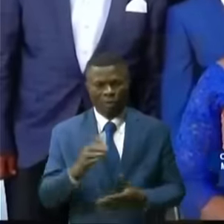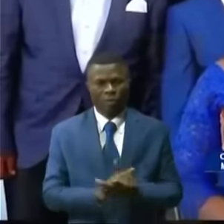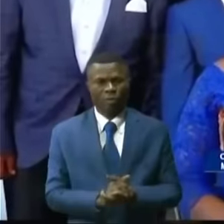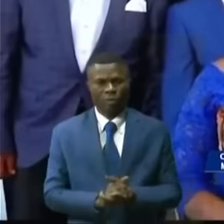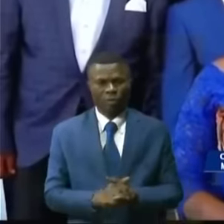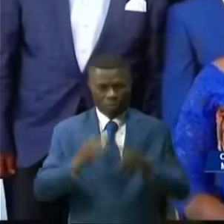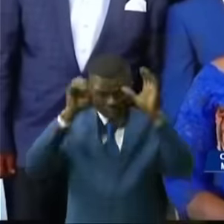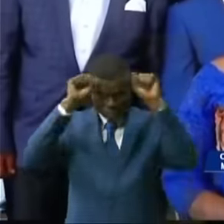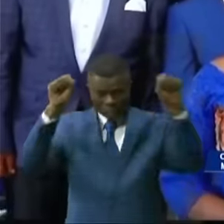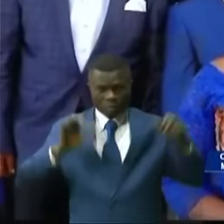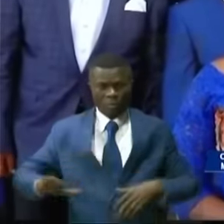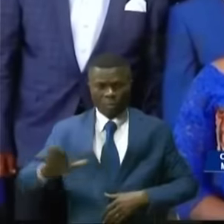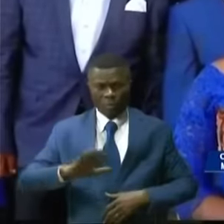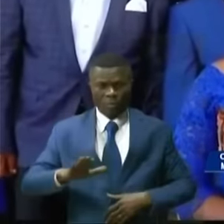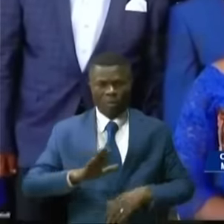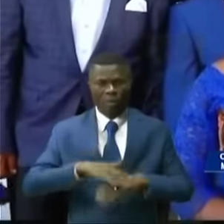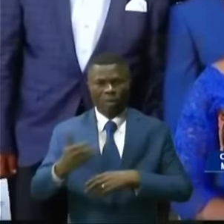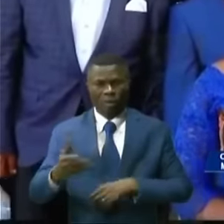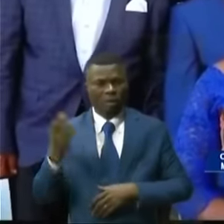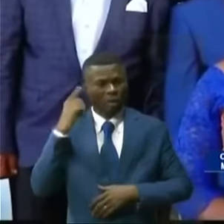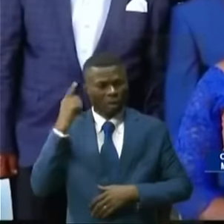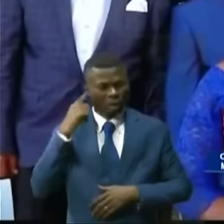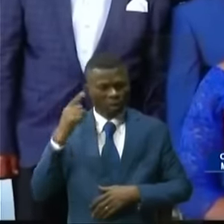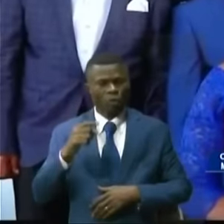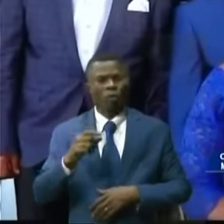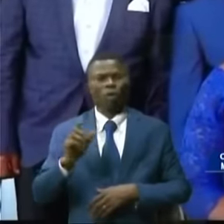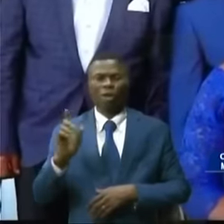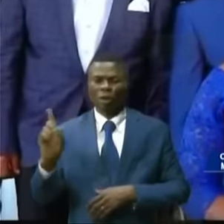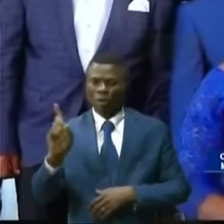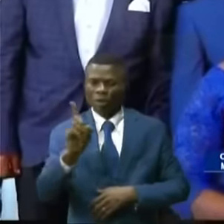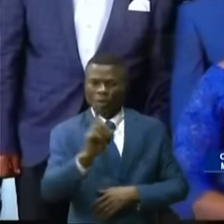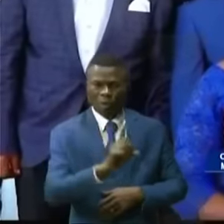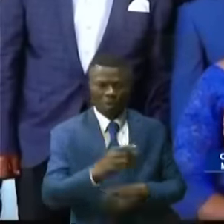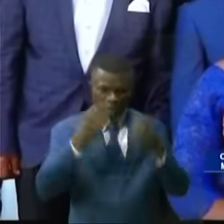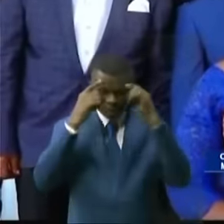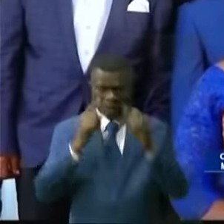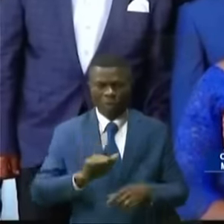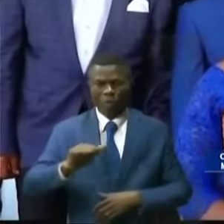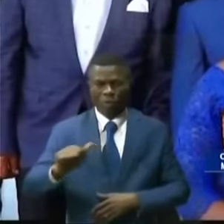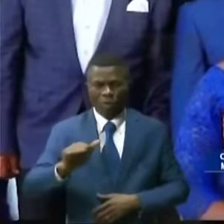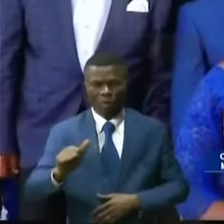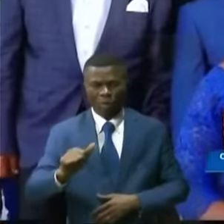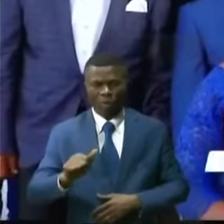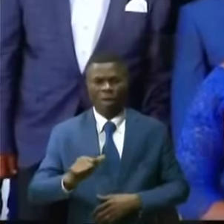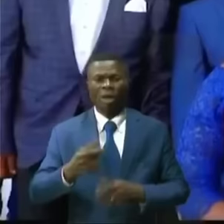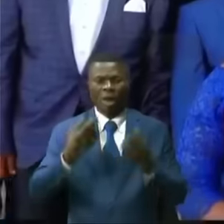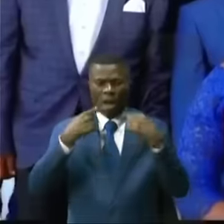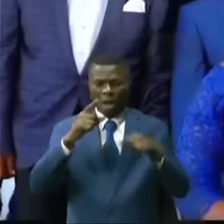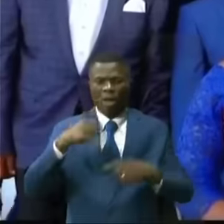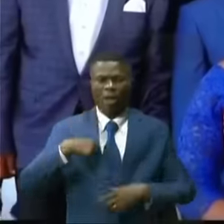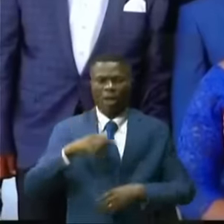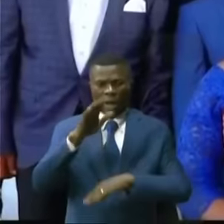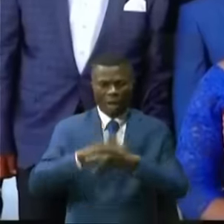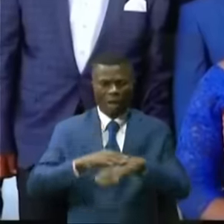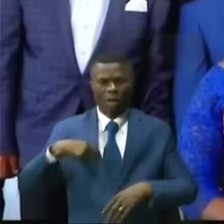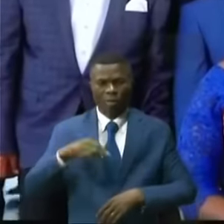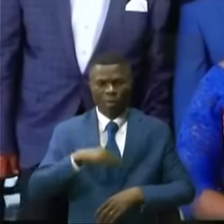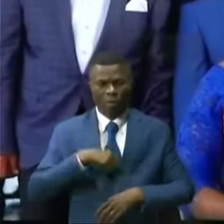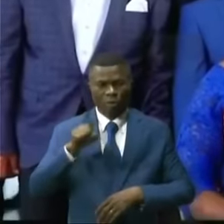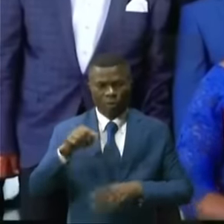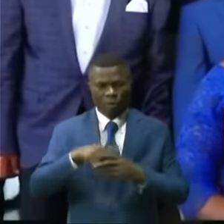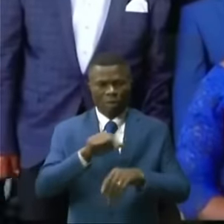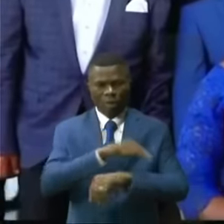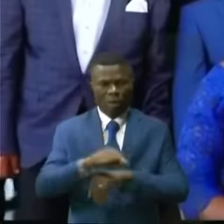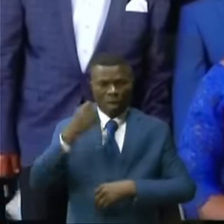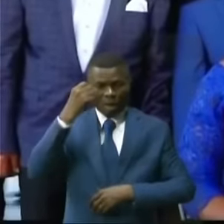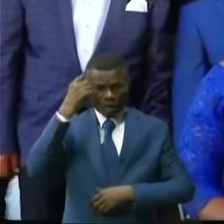donc le chef de l'État après avoir suivi tout cela il a décider de lui-même de nous rappeler autour de lui pour essayer de